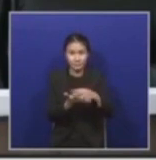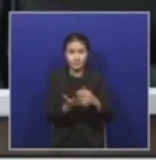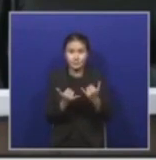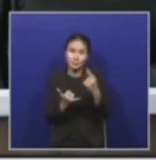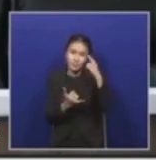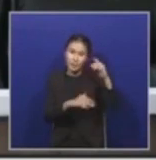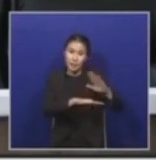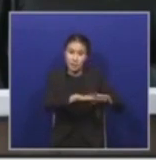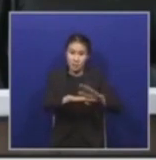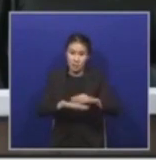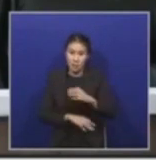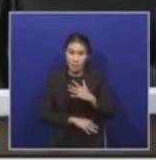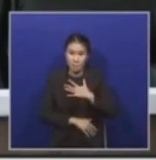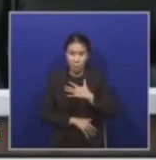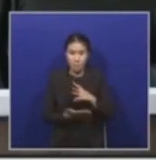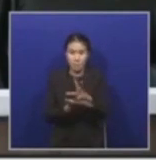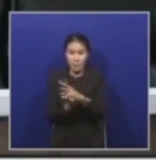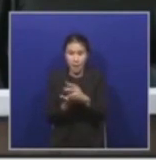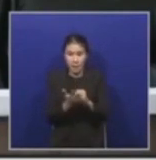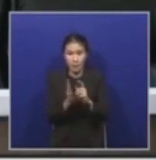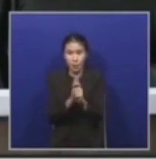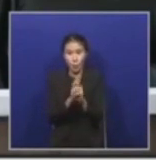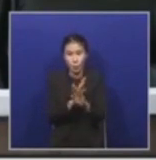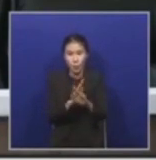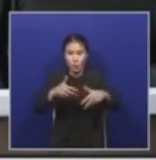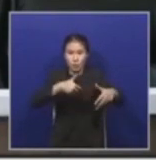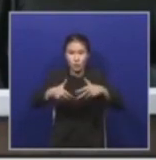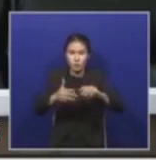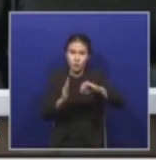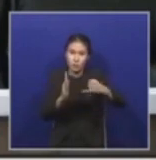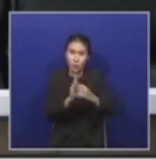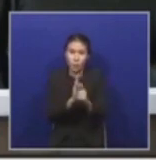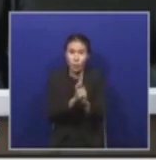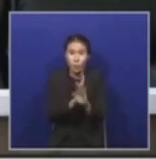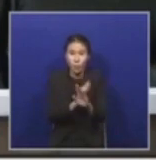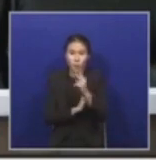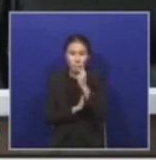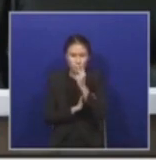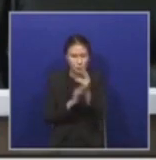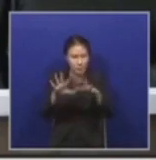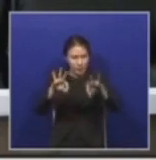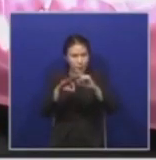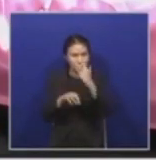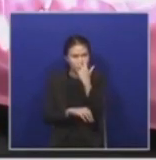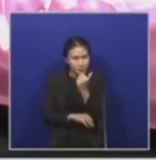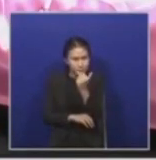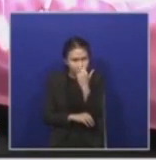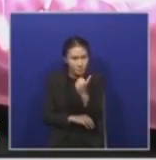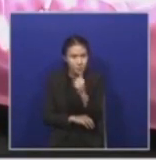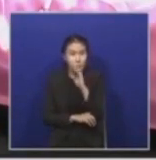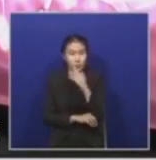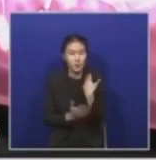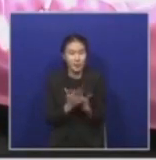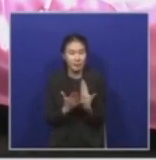ทักท้วงเนี่ยนะครับมหาวิทยาลัยอุบลราชธานีพี่น้องที่อยู่จังหวัดอุบลราชธานีดูให้ดีนะฮะท่านโดนตัดเงิน